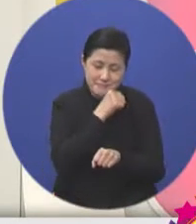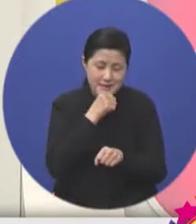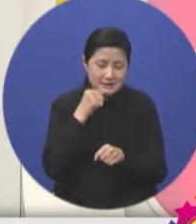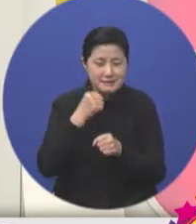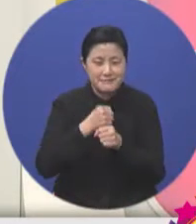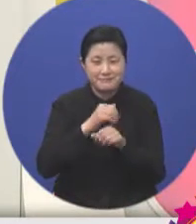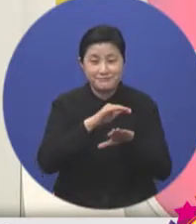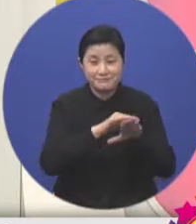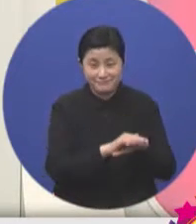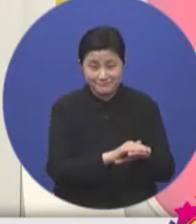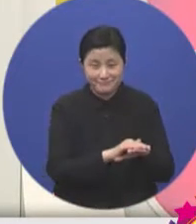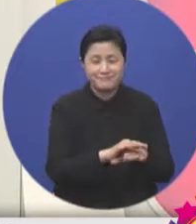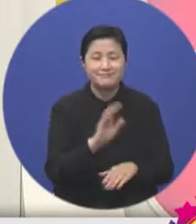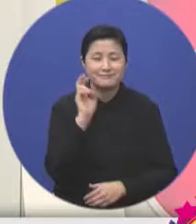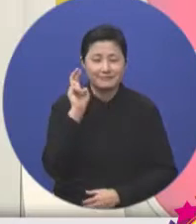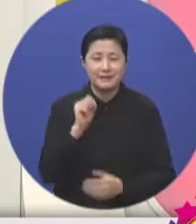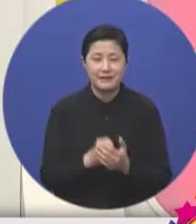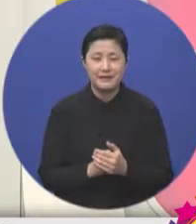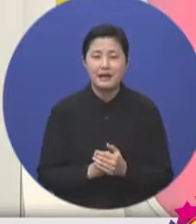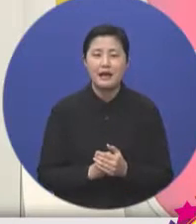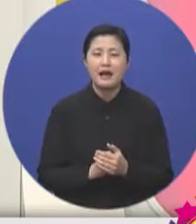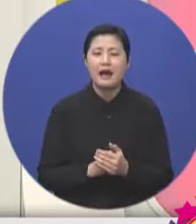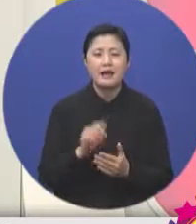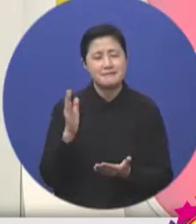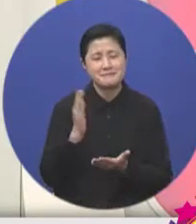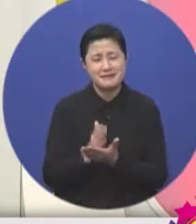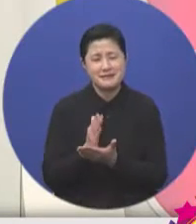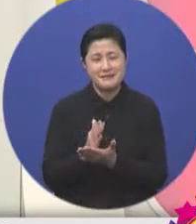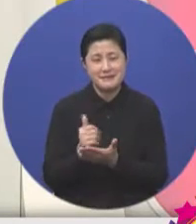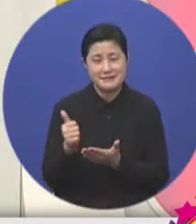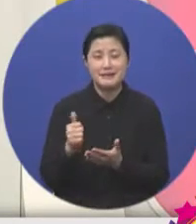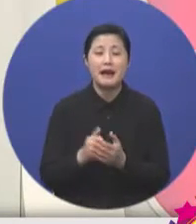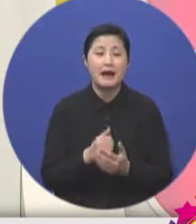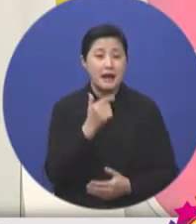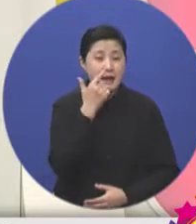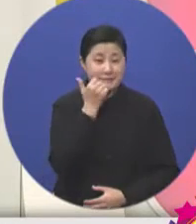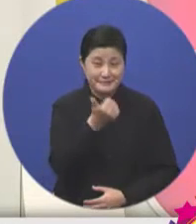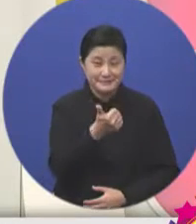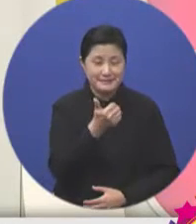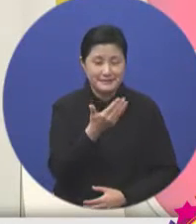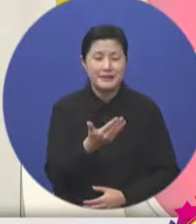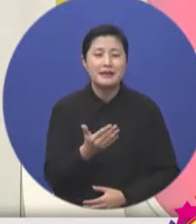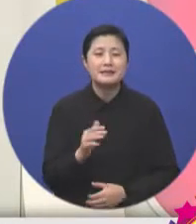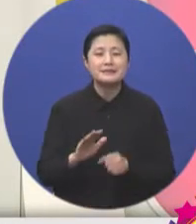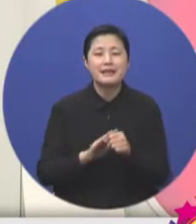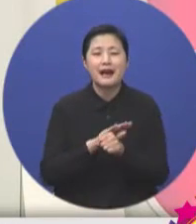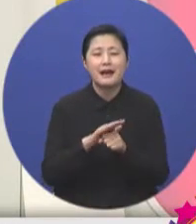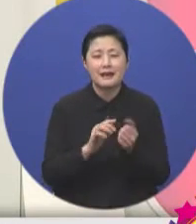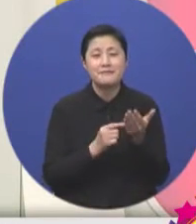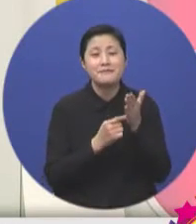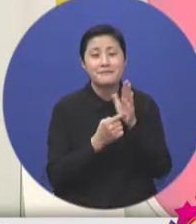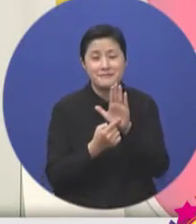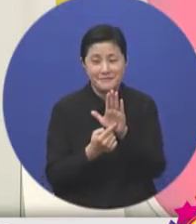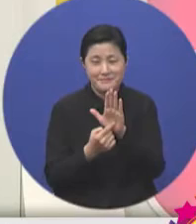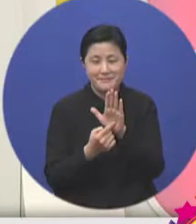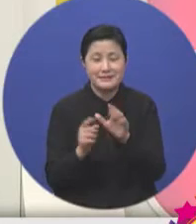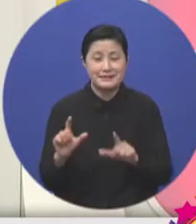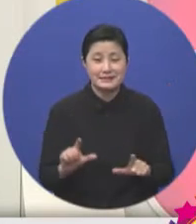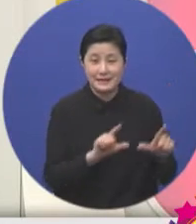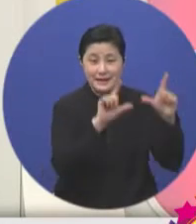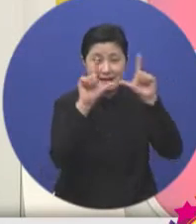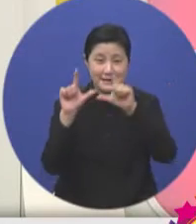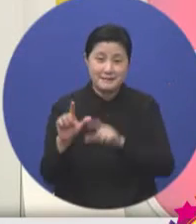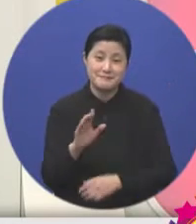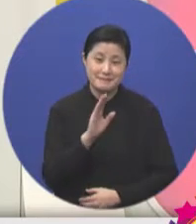맛있어야 되거든요, 된장은. 손미 씨 이렇게 피해가면 안 되고. 네네. 아버님, 뭐 여튼간에 사랑을 표현하면서 살긴 살지만